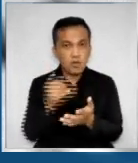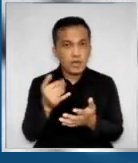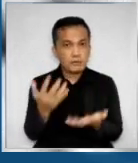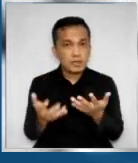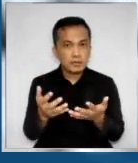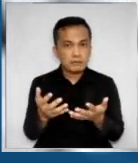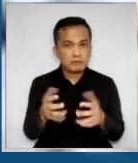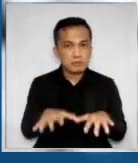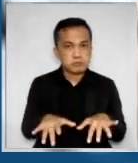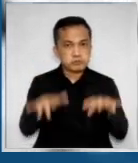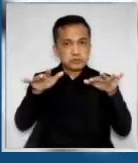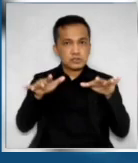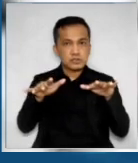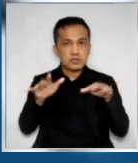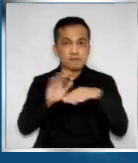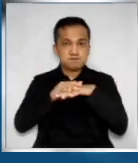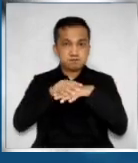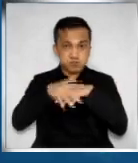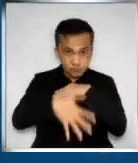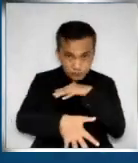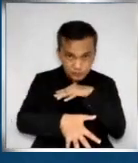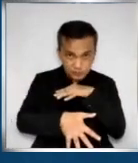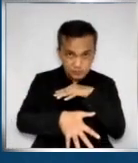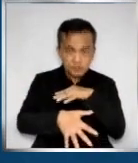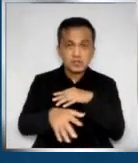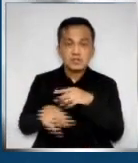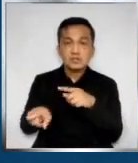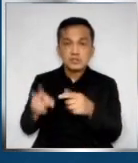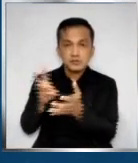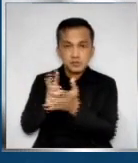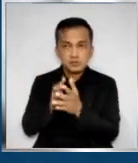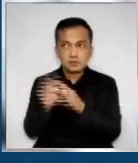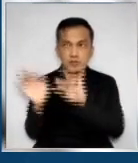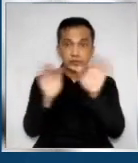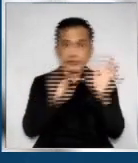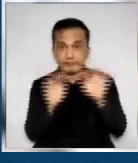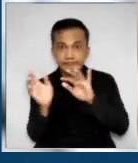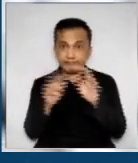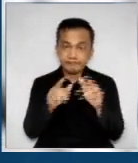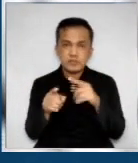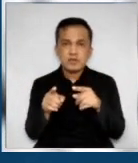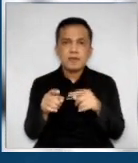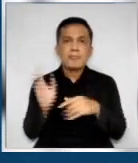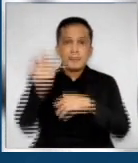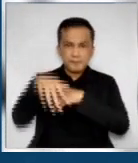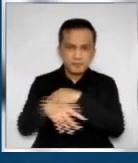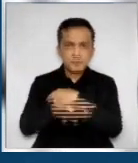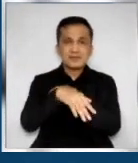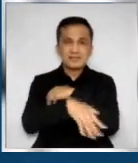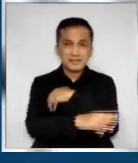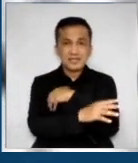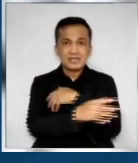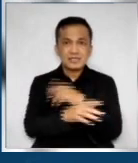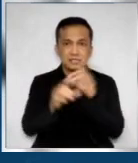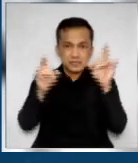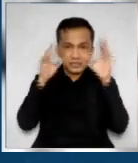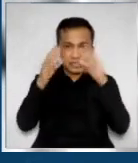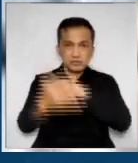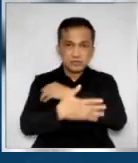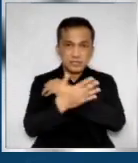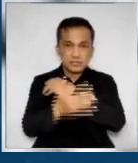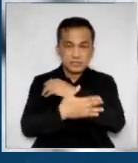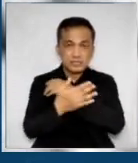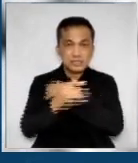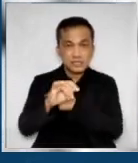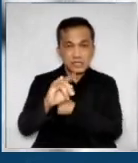landslide. Bukod sa mga lugar na may wind signals, magiging maalon din at delikadong maglayag sa mga baybayin naman ng Aurora,